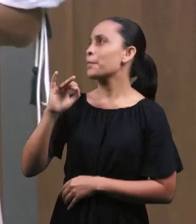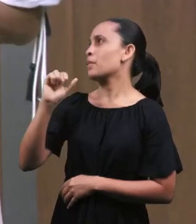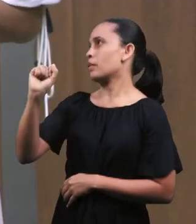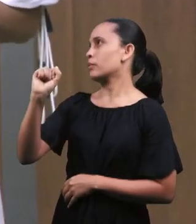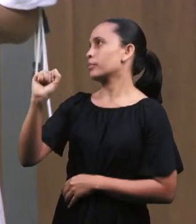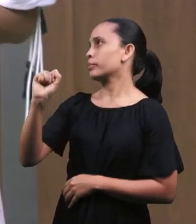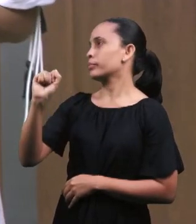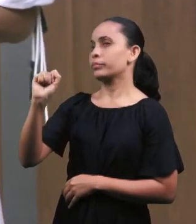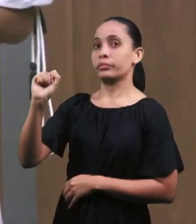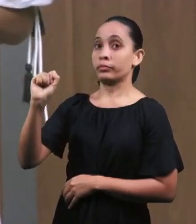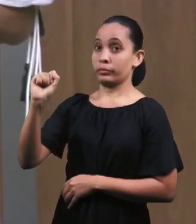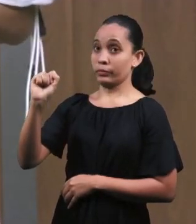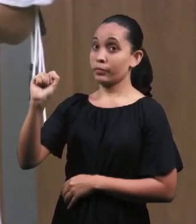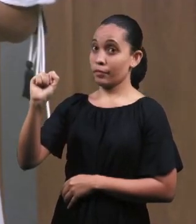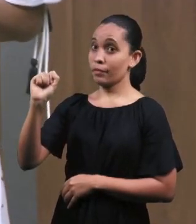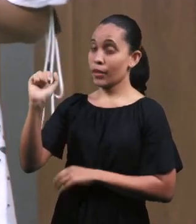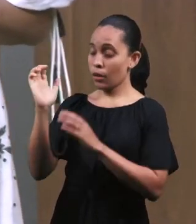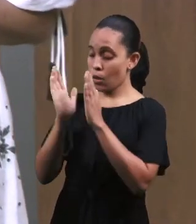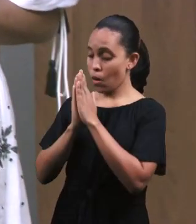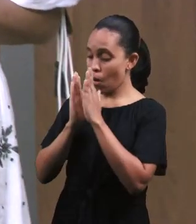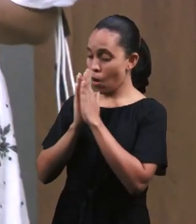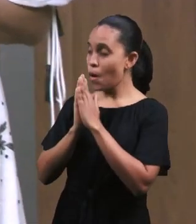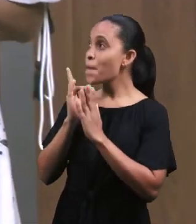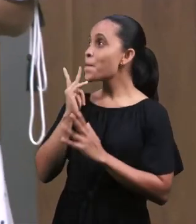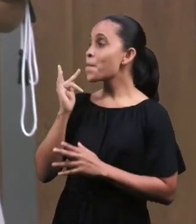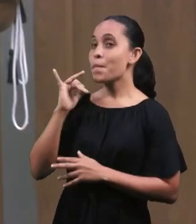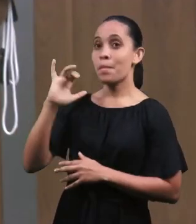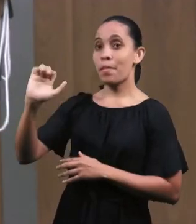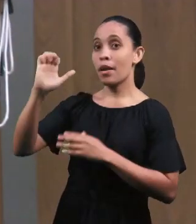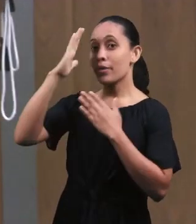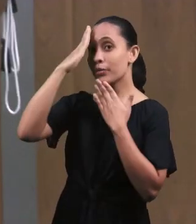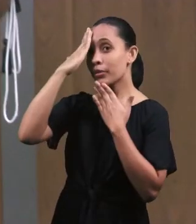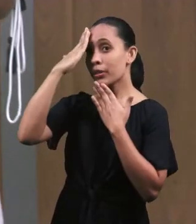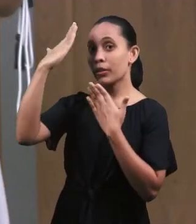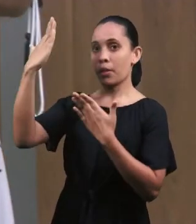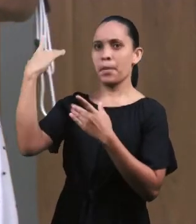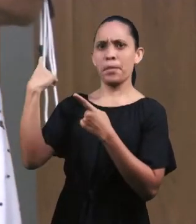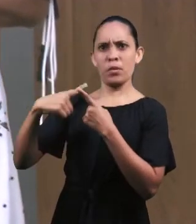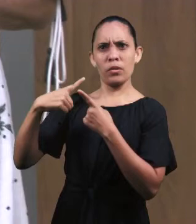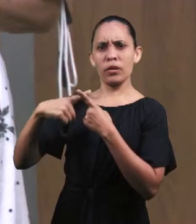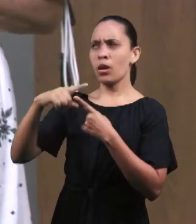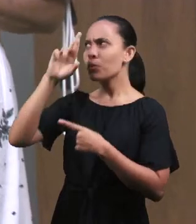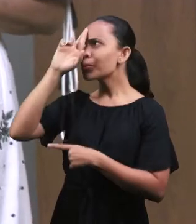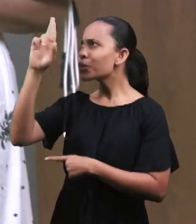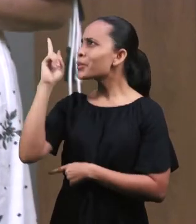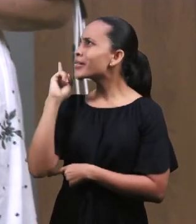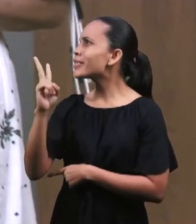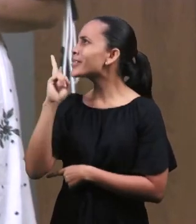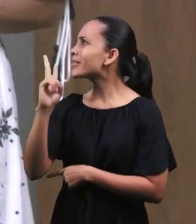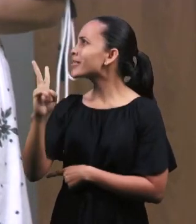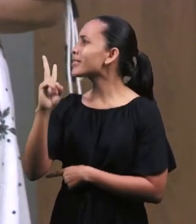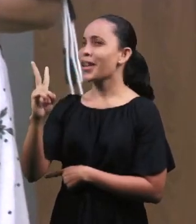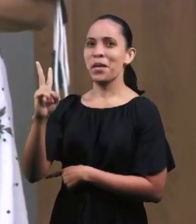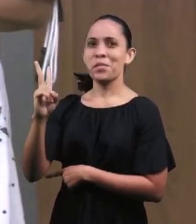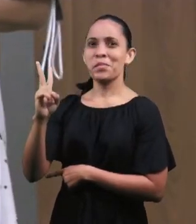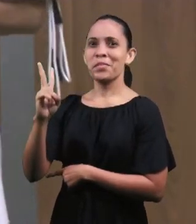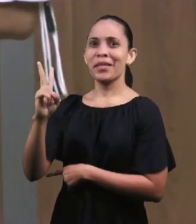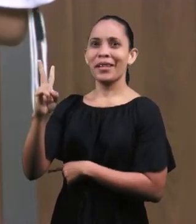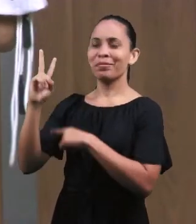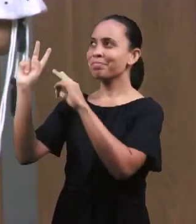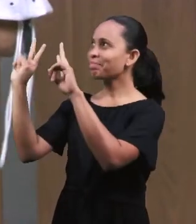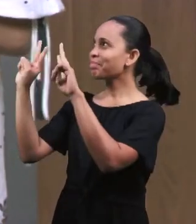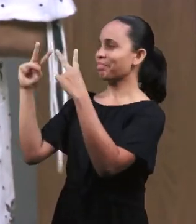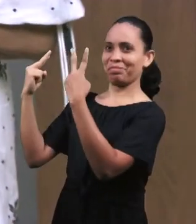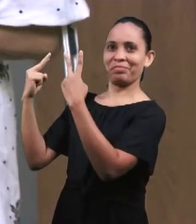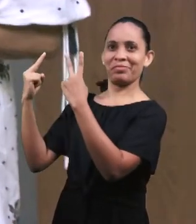Père. Le Seigneur prie au Seigneur et dit, Père, je te remercie parce que le Seigneur m'entend toujours. Lazare vient vers